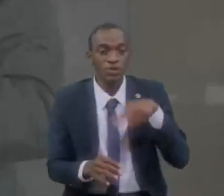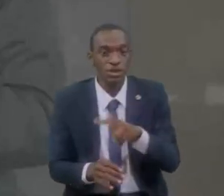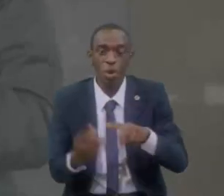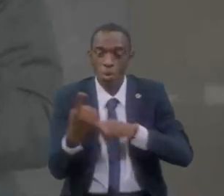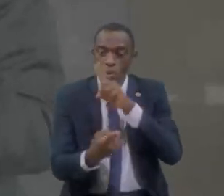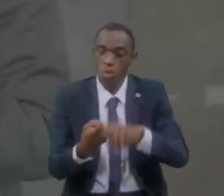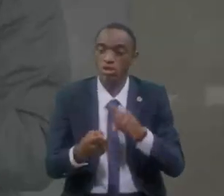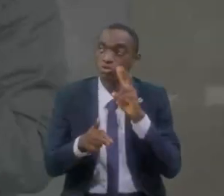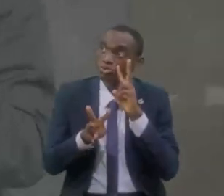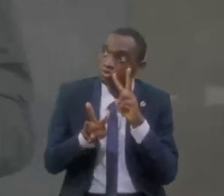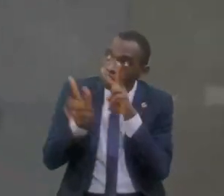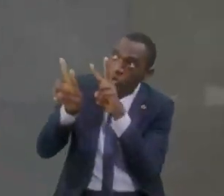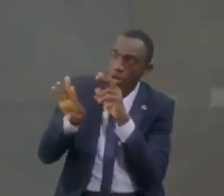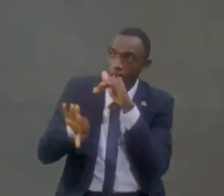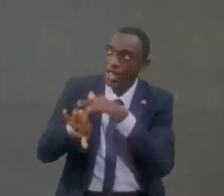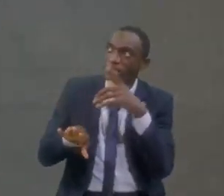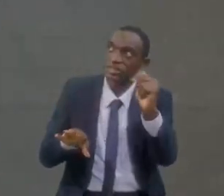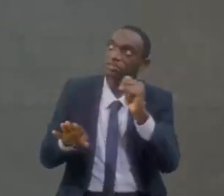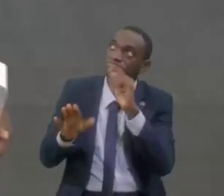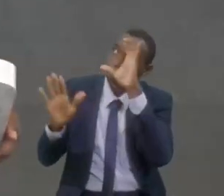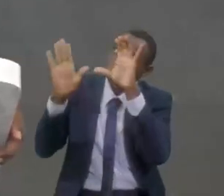conservera la vie.